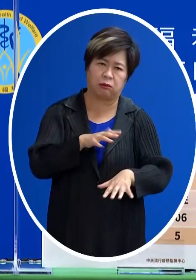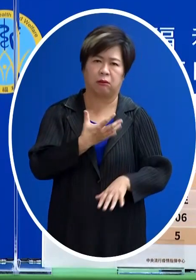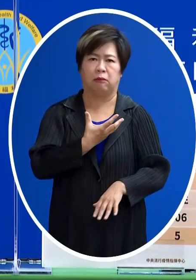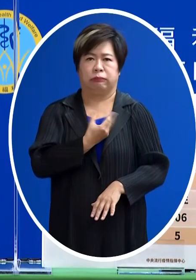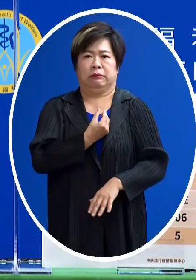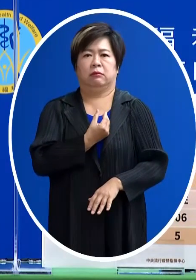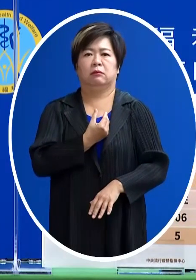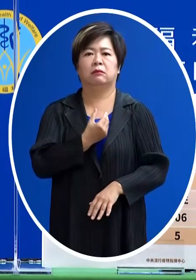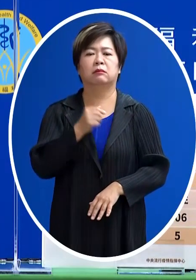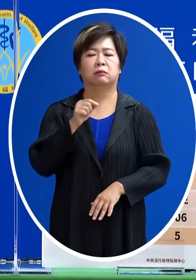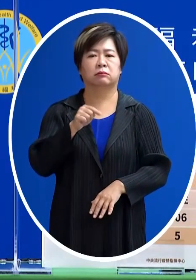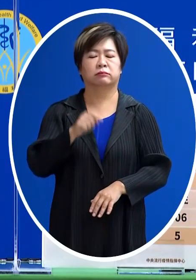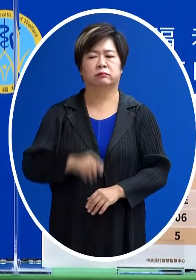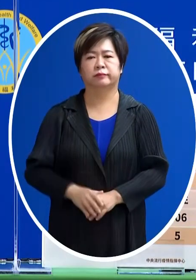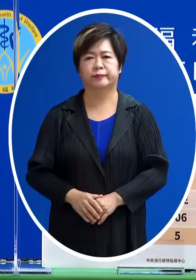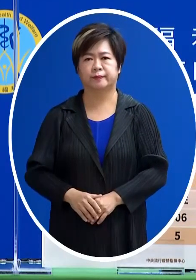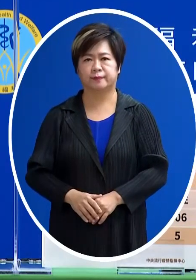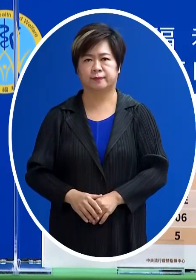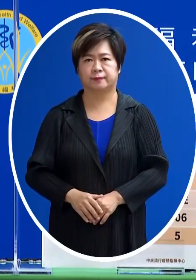那这个部分、